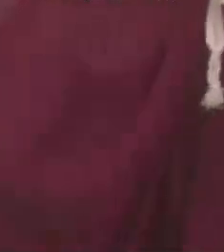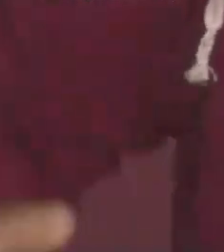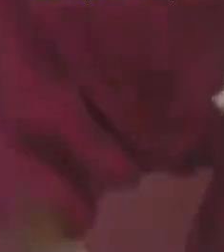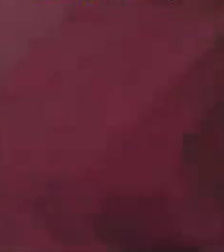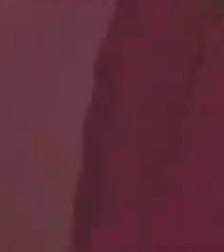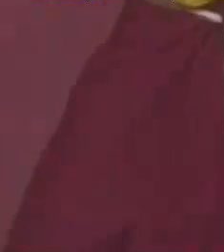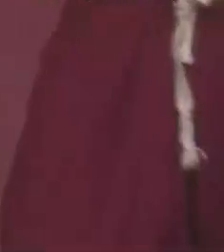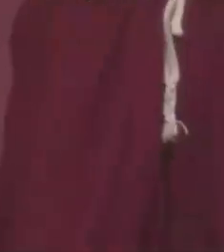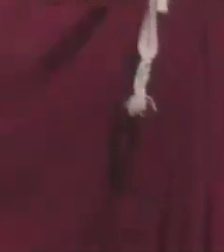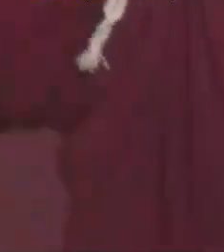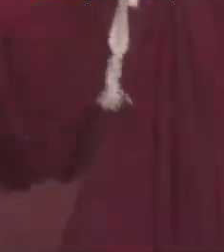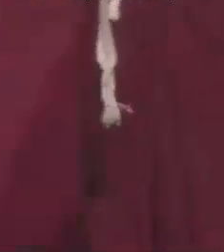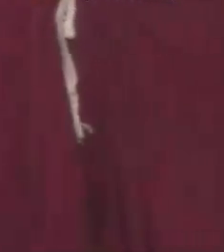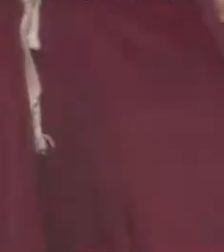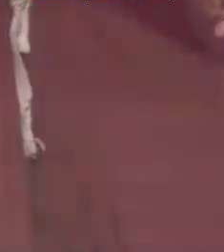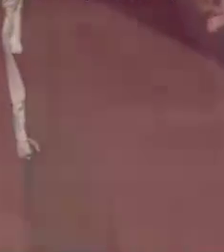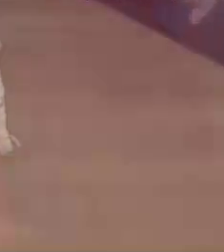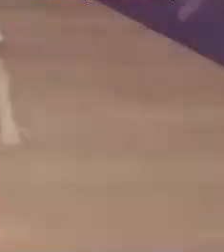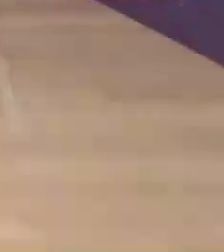แา